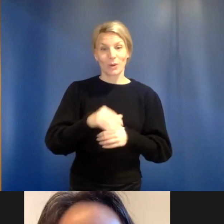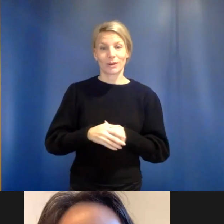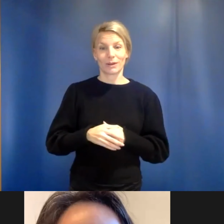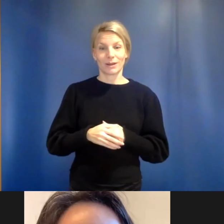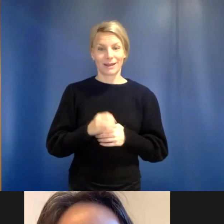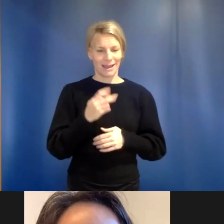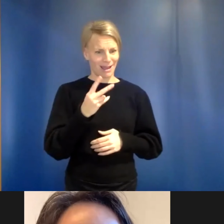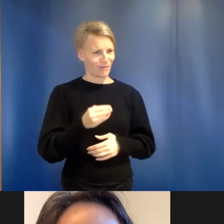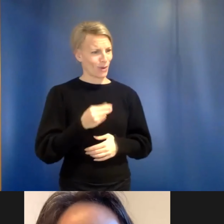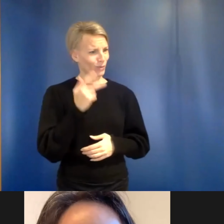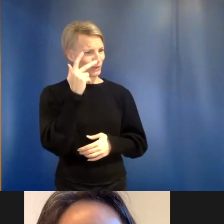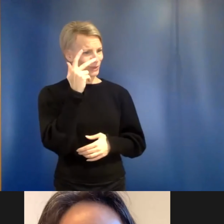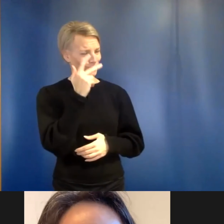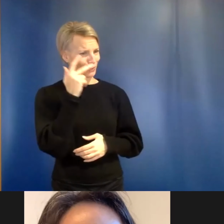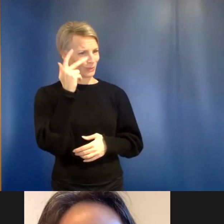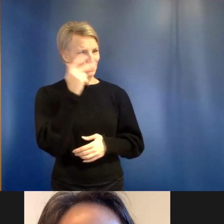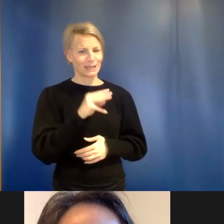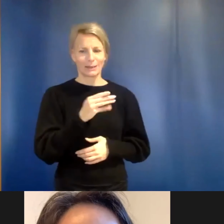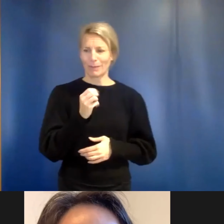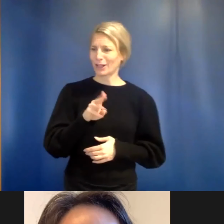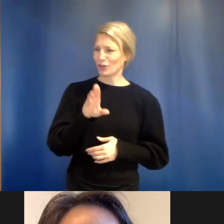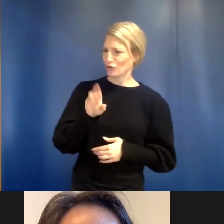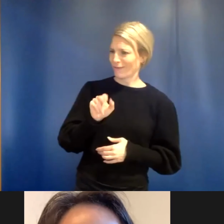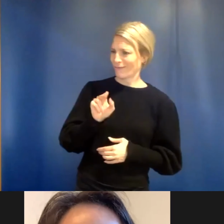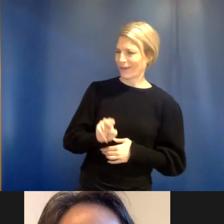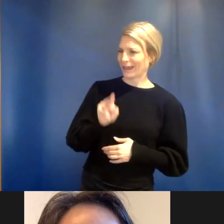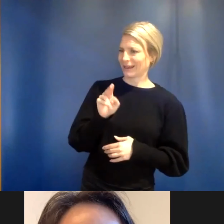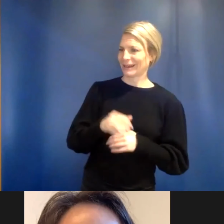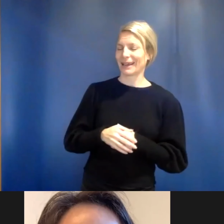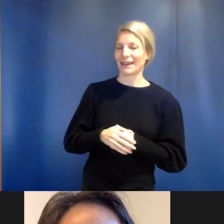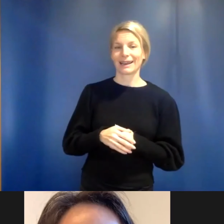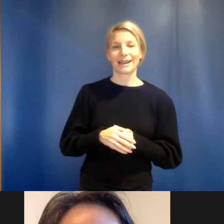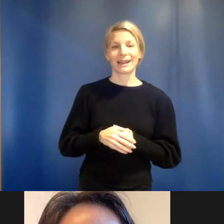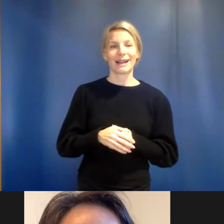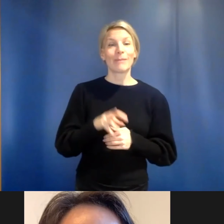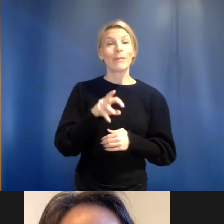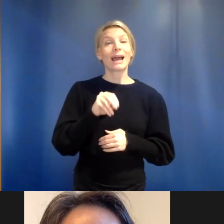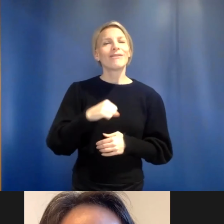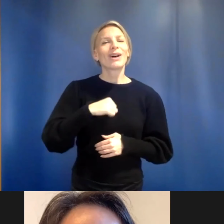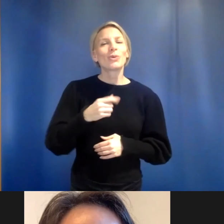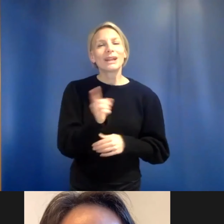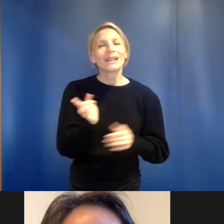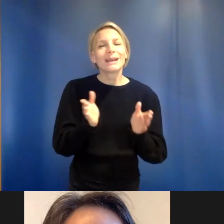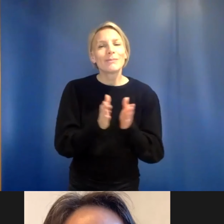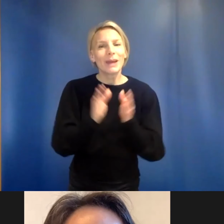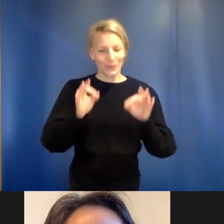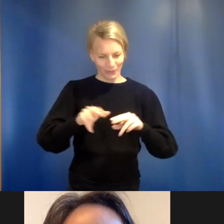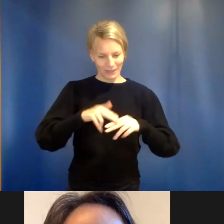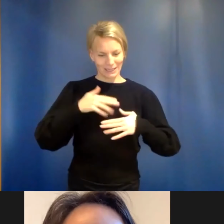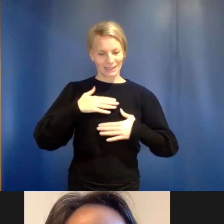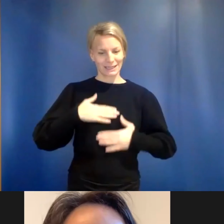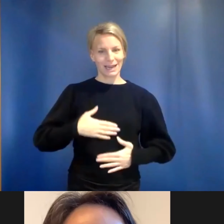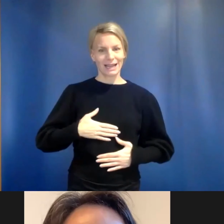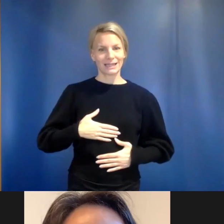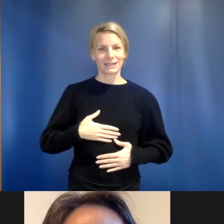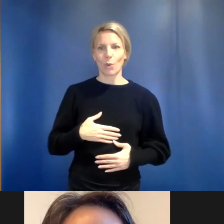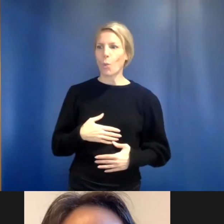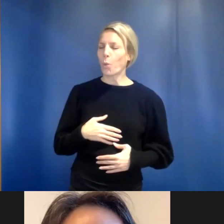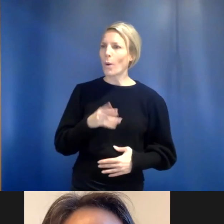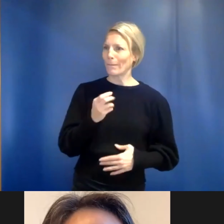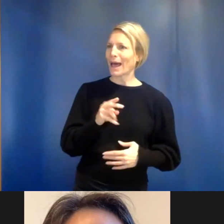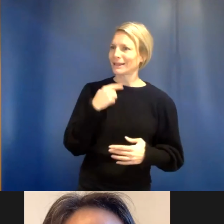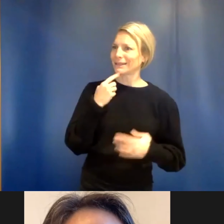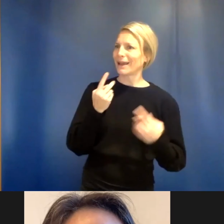Tjusigt! Tjusigt! Vad roligt att ni är med. Hur känns det? Det känns fantastiskt